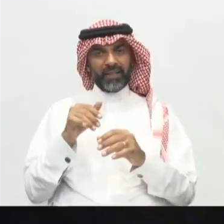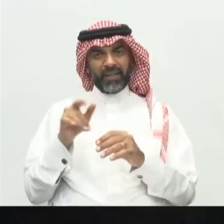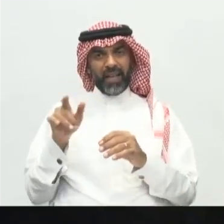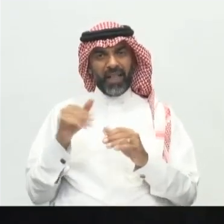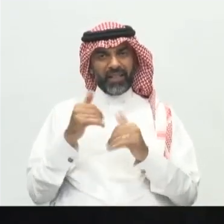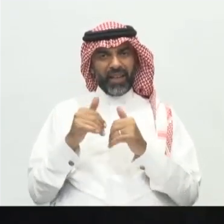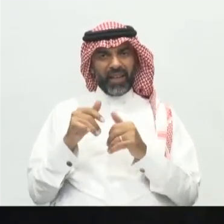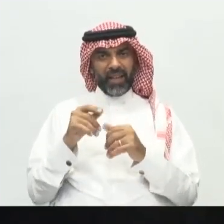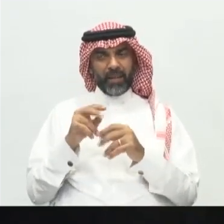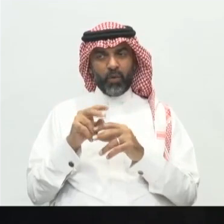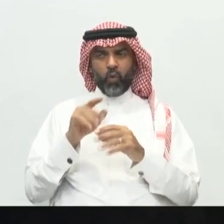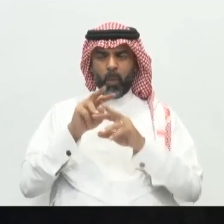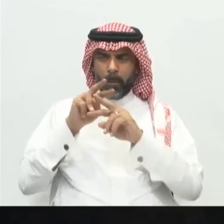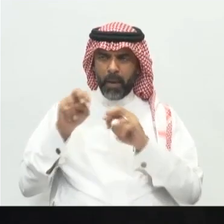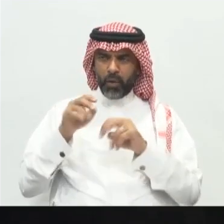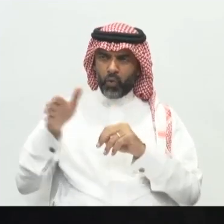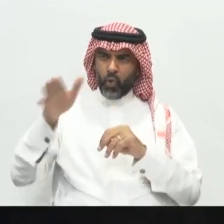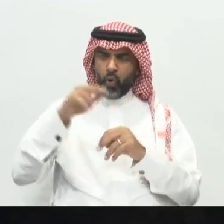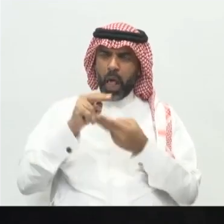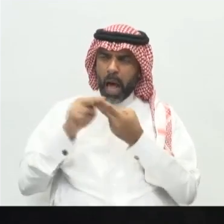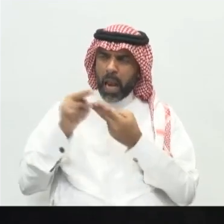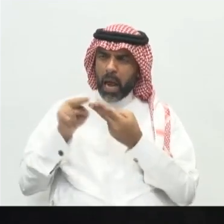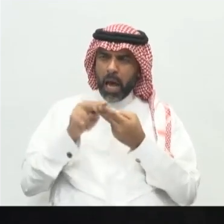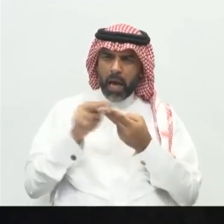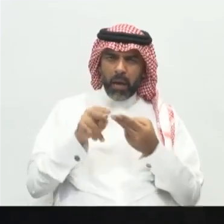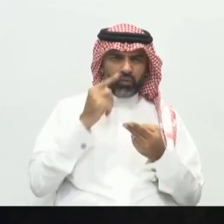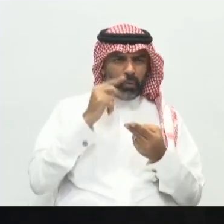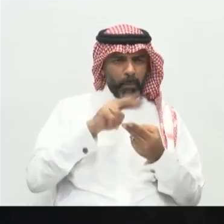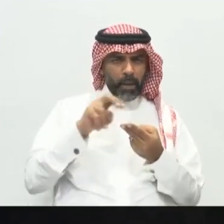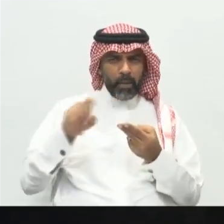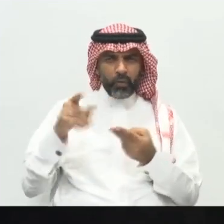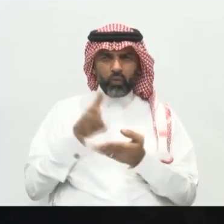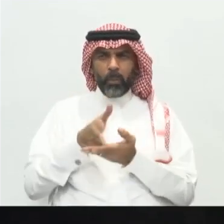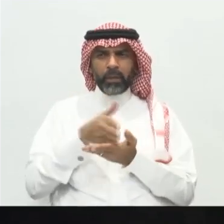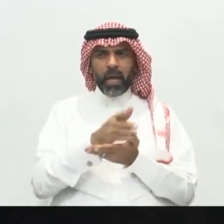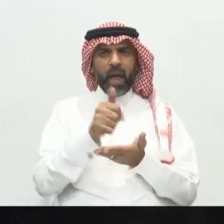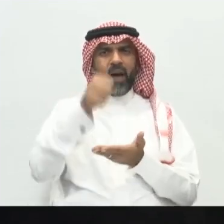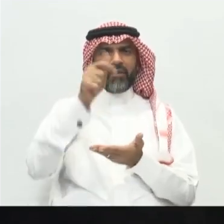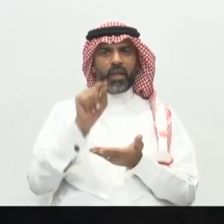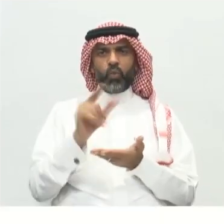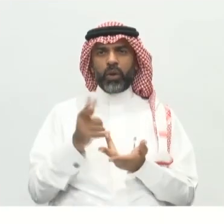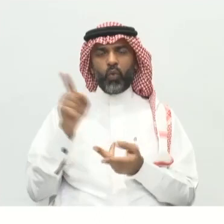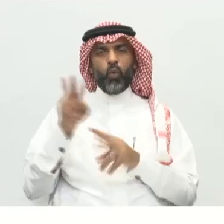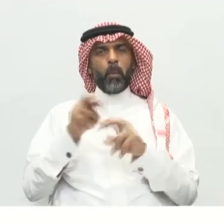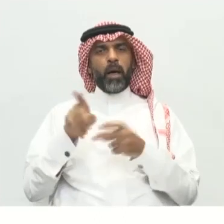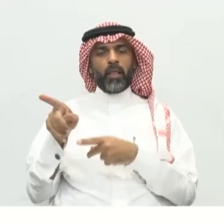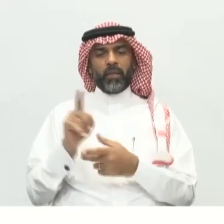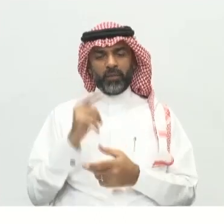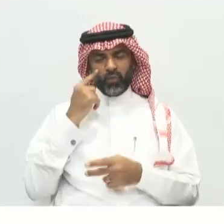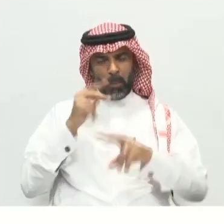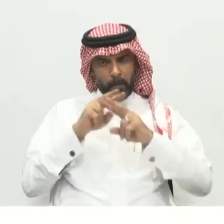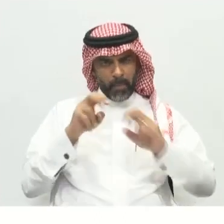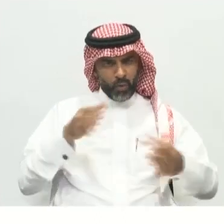جميع الحلول ولا تترك حلا الا وتبحث به عن المسار الافضل سنقوم هنا في البحث في كل